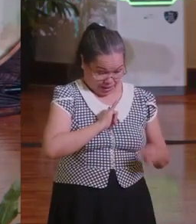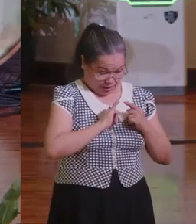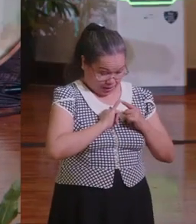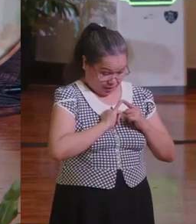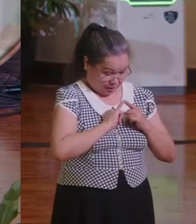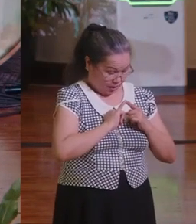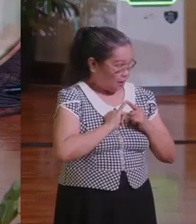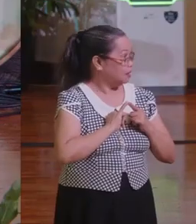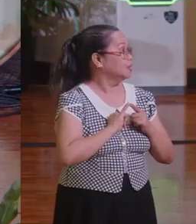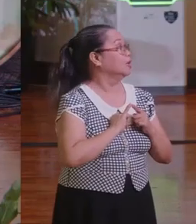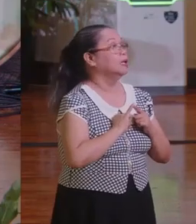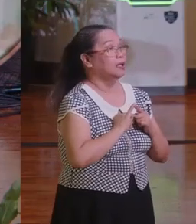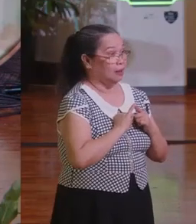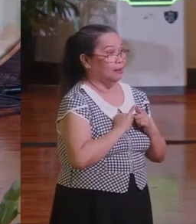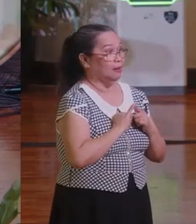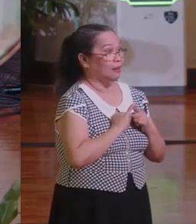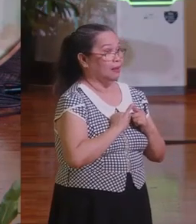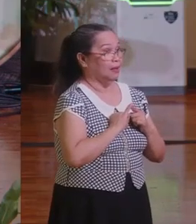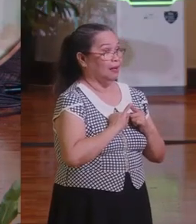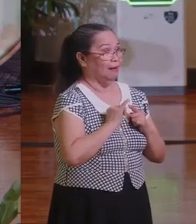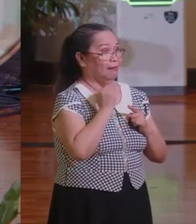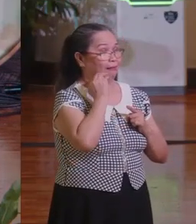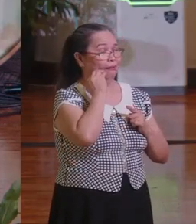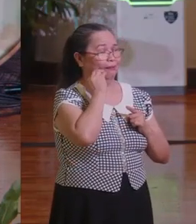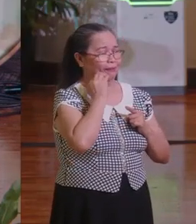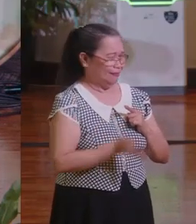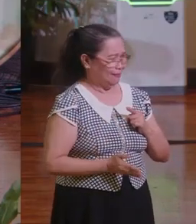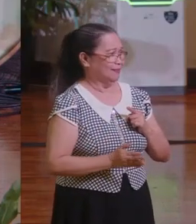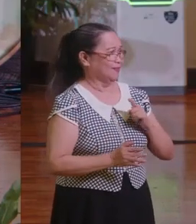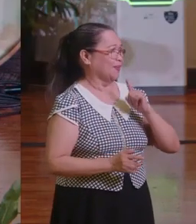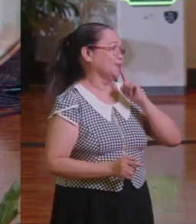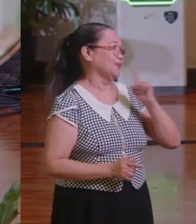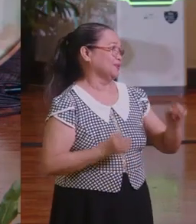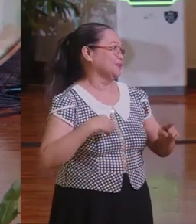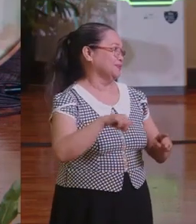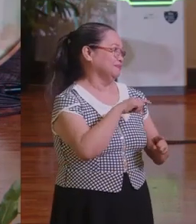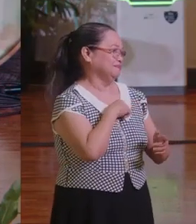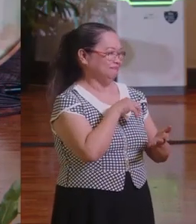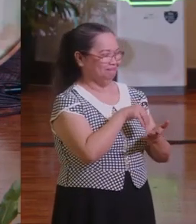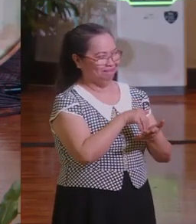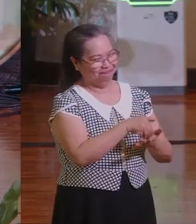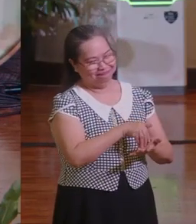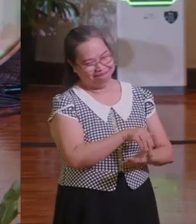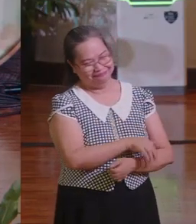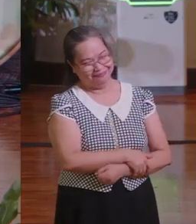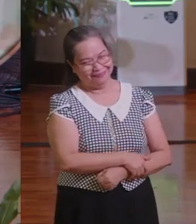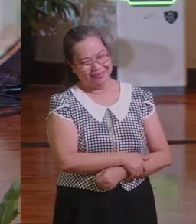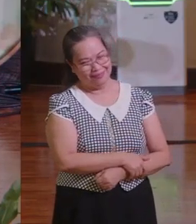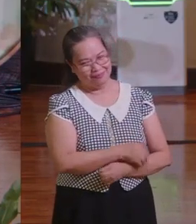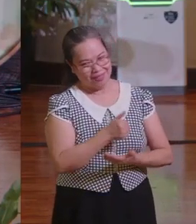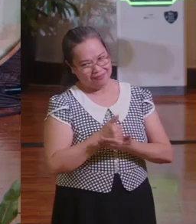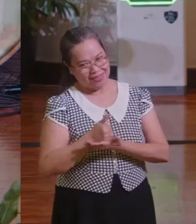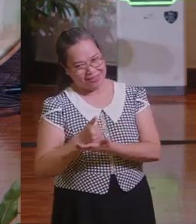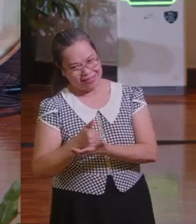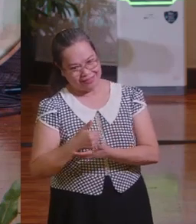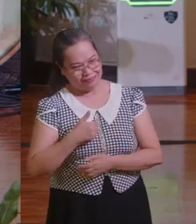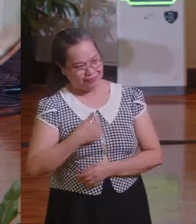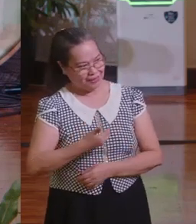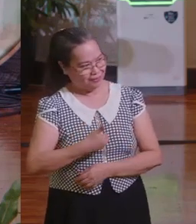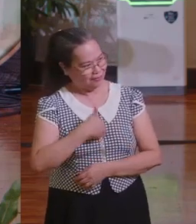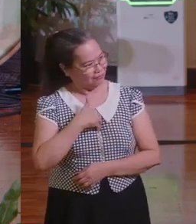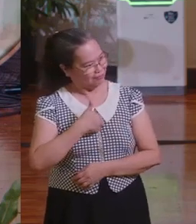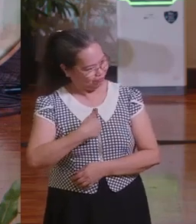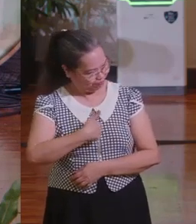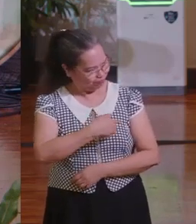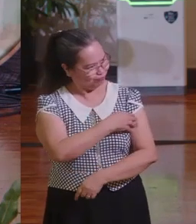patay. No? Ayan na ang kahinaan natin. Kapag tayo tumutulong sa iba, baka akala ninyo kayo na ang